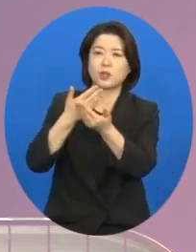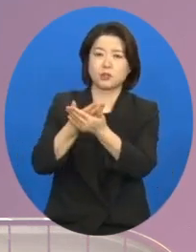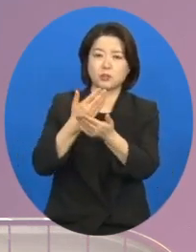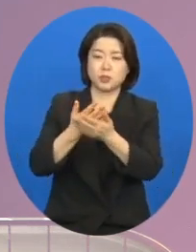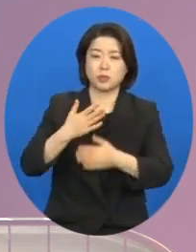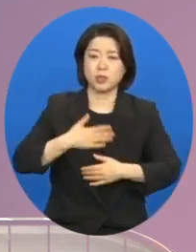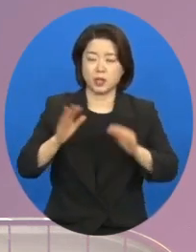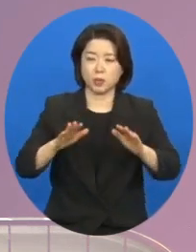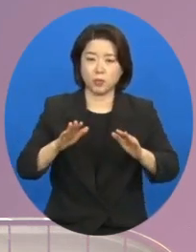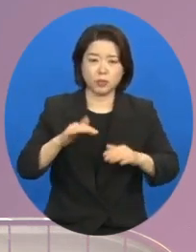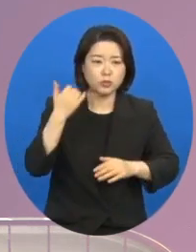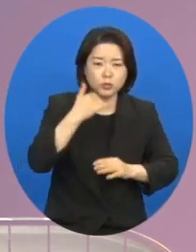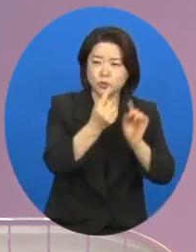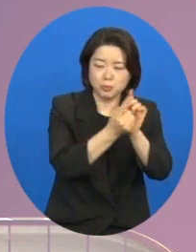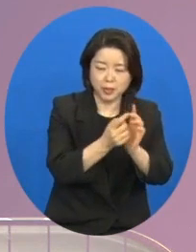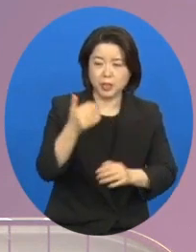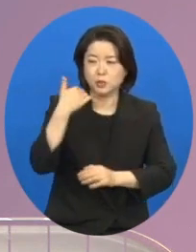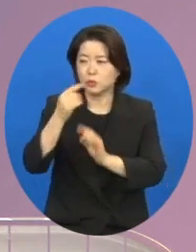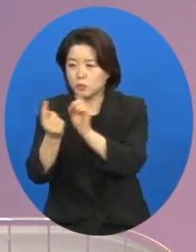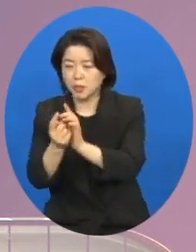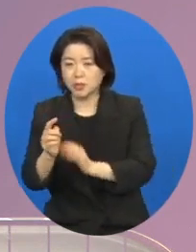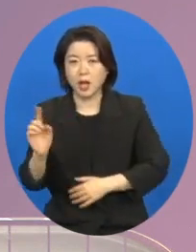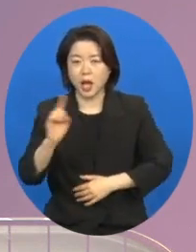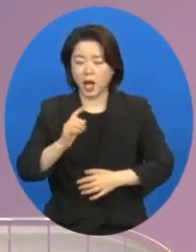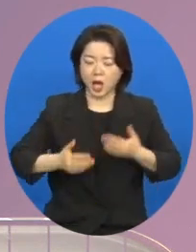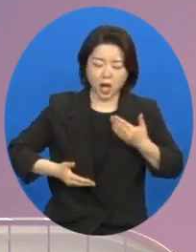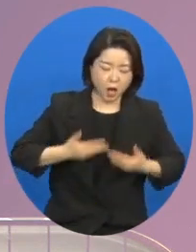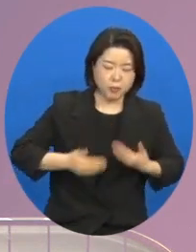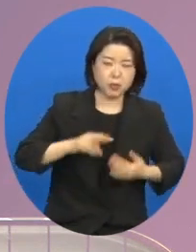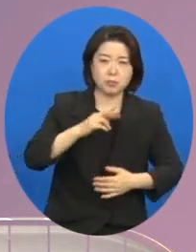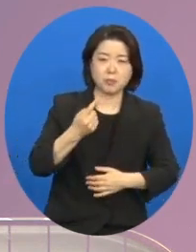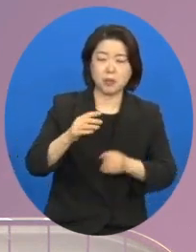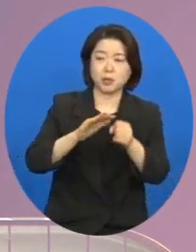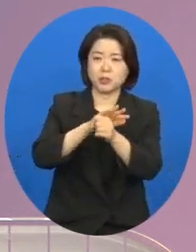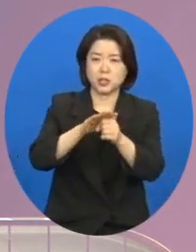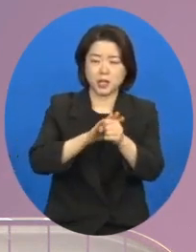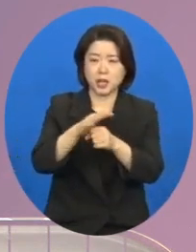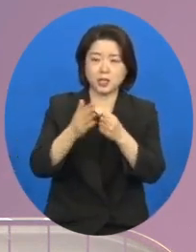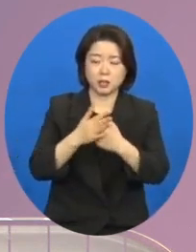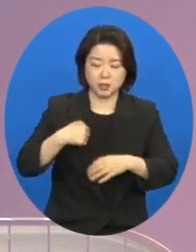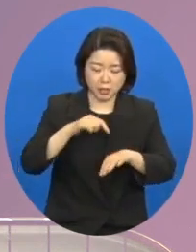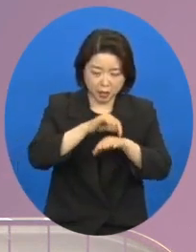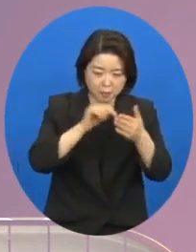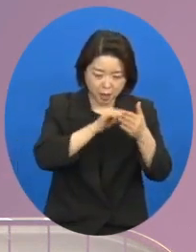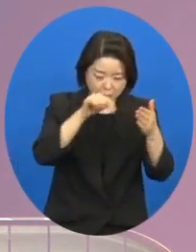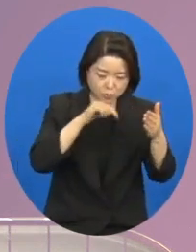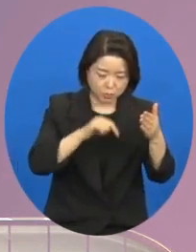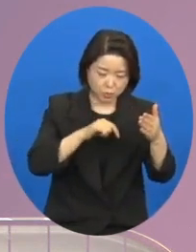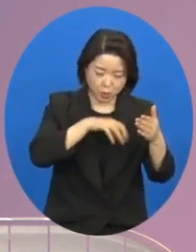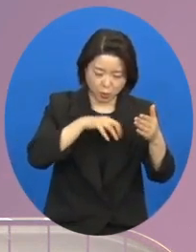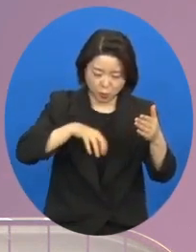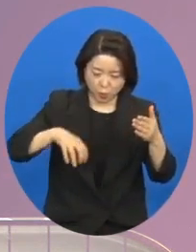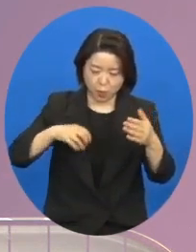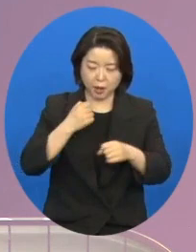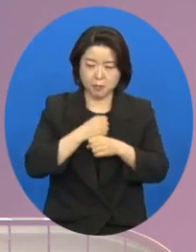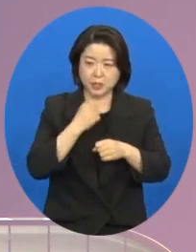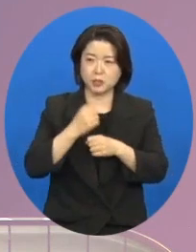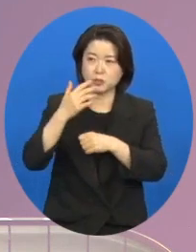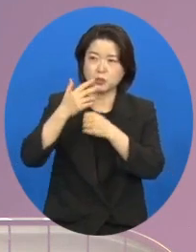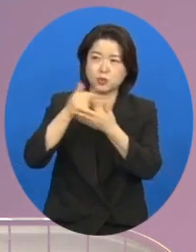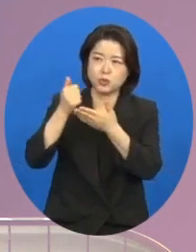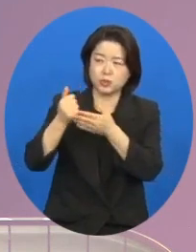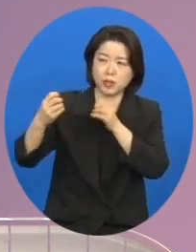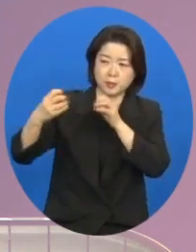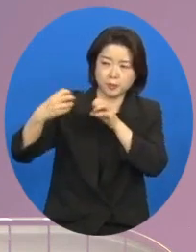내가 오늘 고객을 만납니다. 내가 누구를 만나, 아무리 바빠도 사랑하니까 내 마음에 공간을 만들어서 주님과 교제한 시간을 가져요.